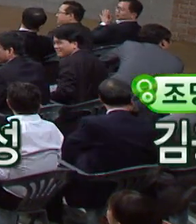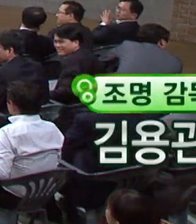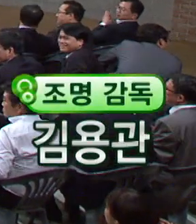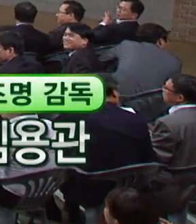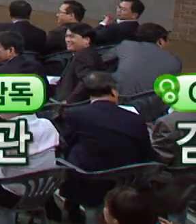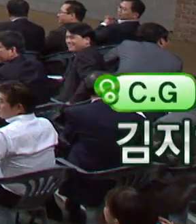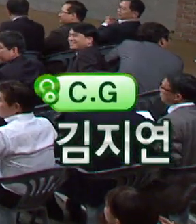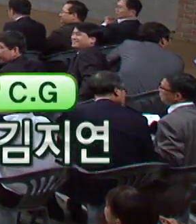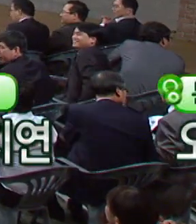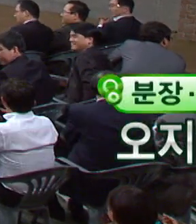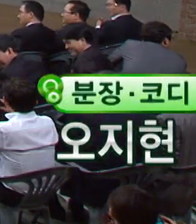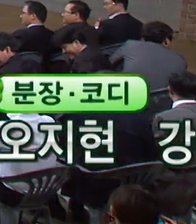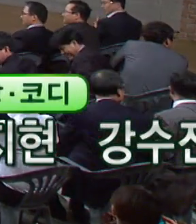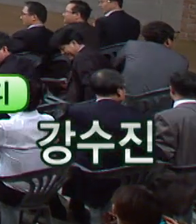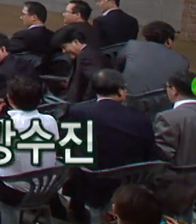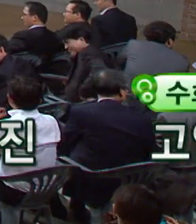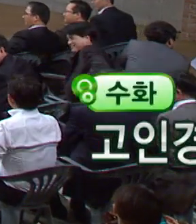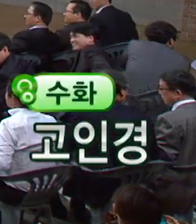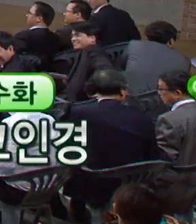으 으